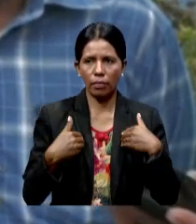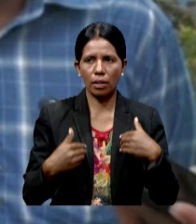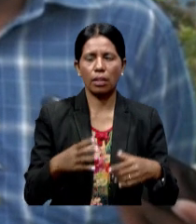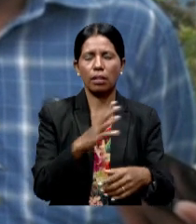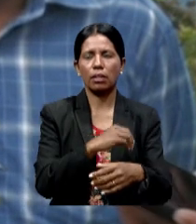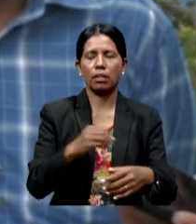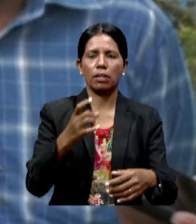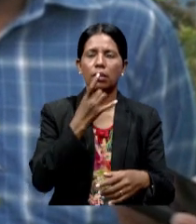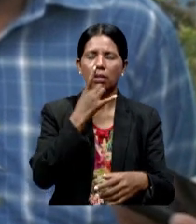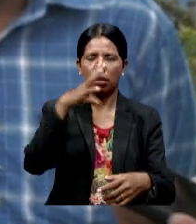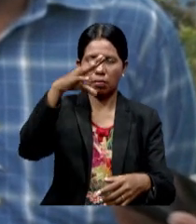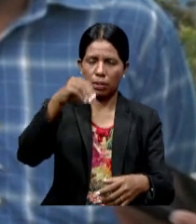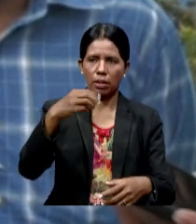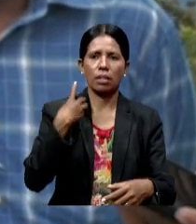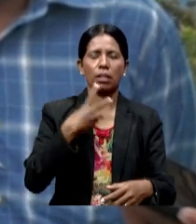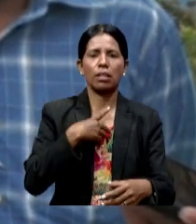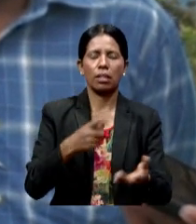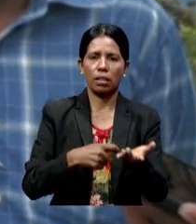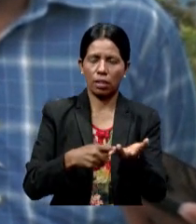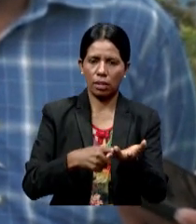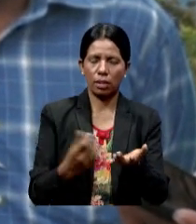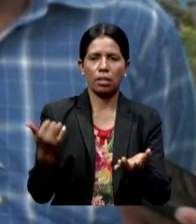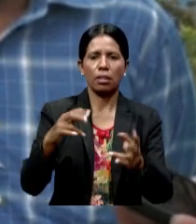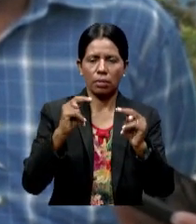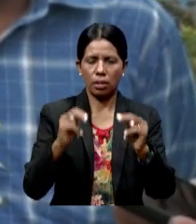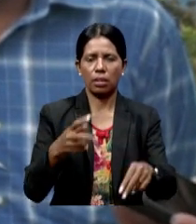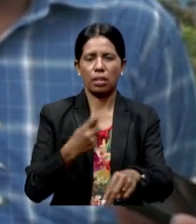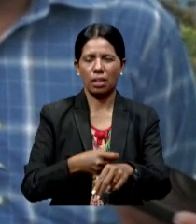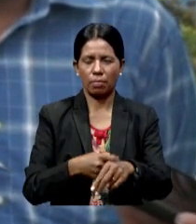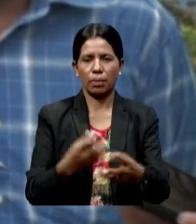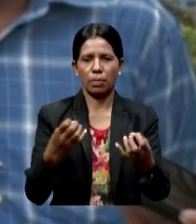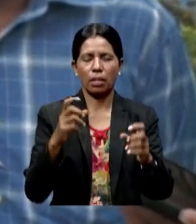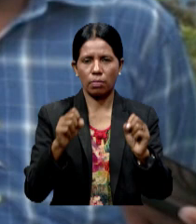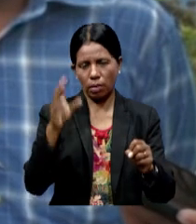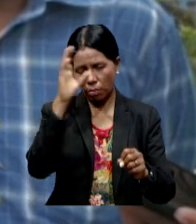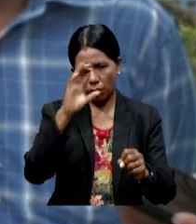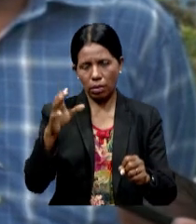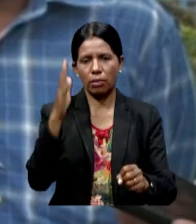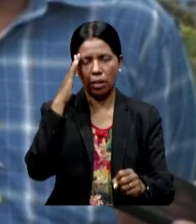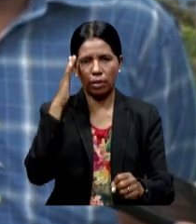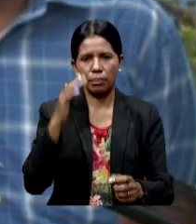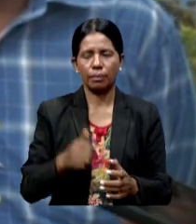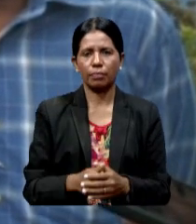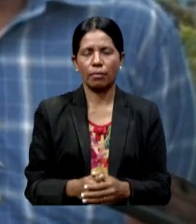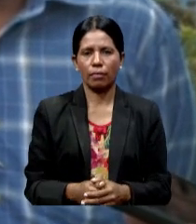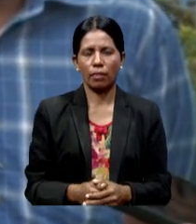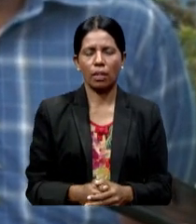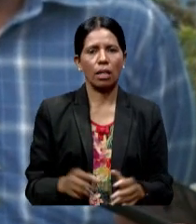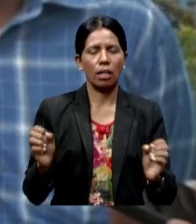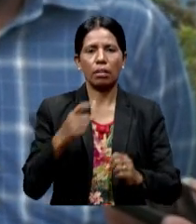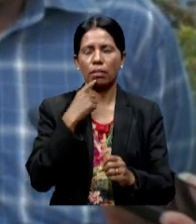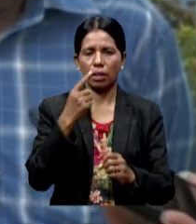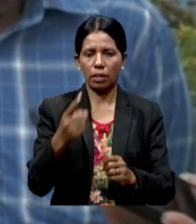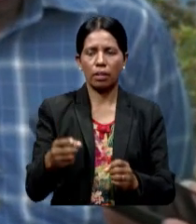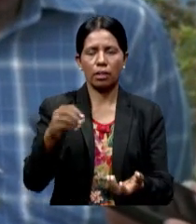interupsau ka ahima te ruma, ita ne tekniku sira, sija tempu barak, perbele buka tui, les kobre. Anto ide faline la osa turian kata